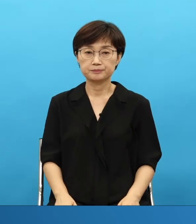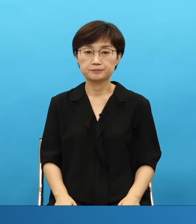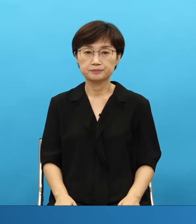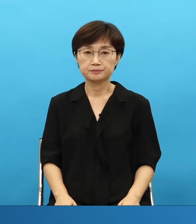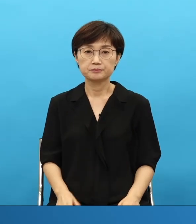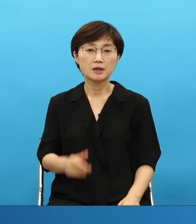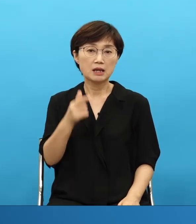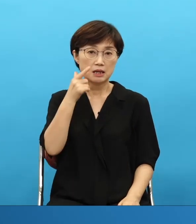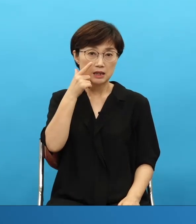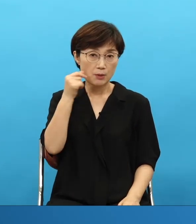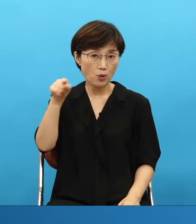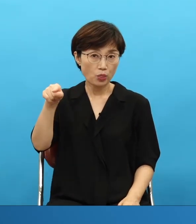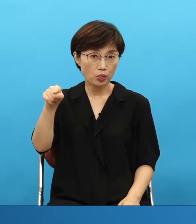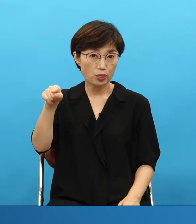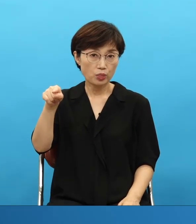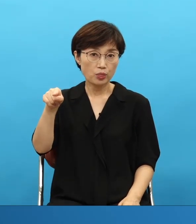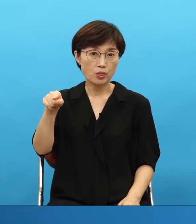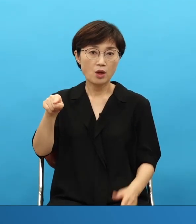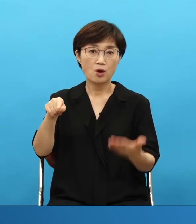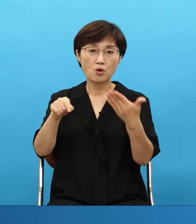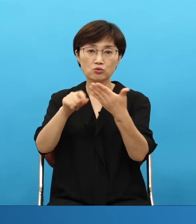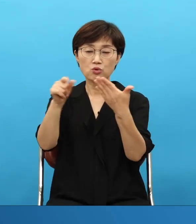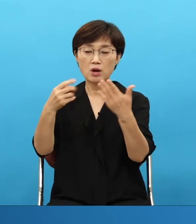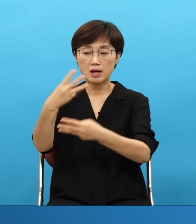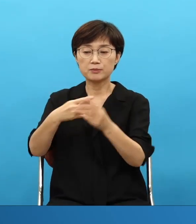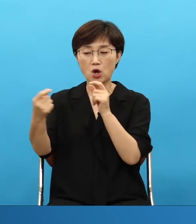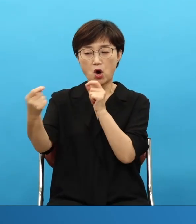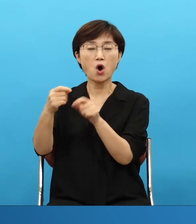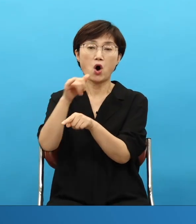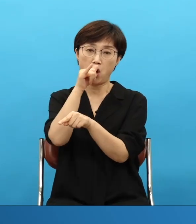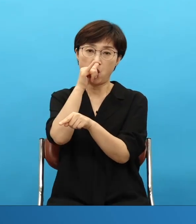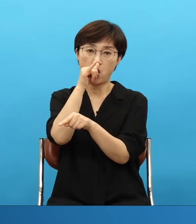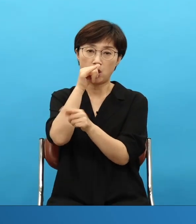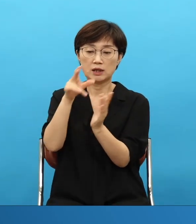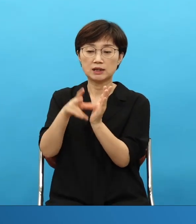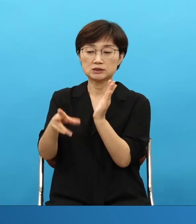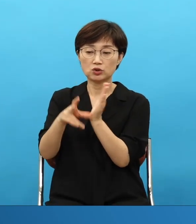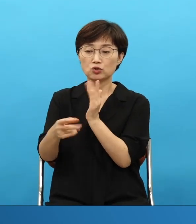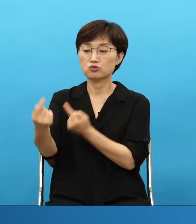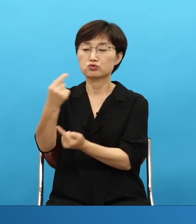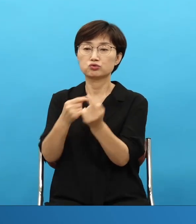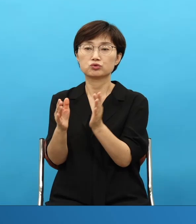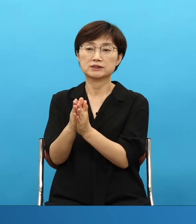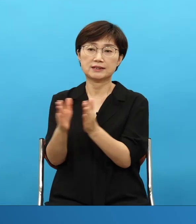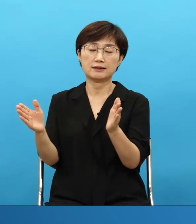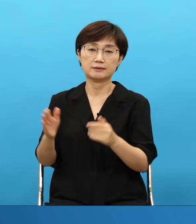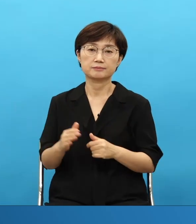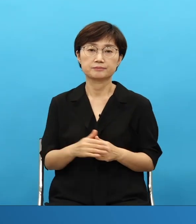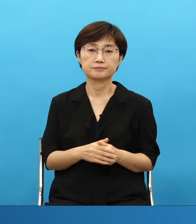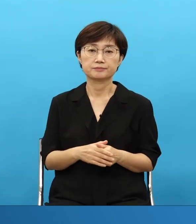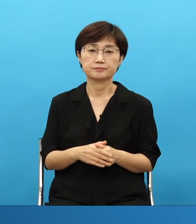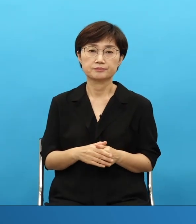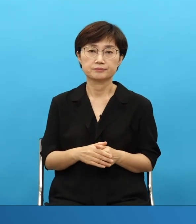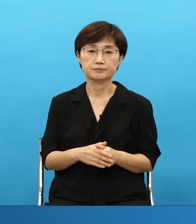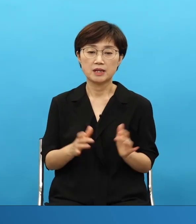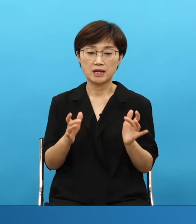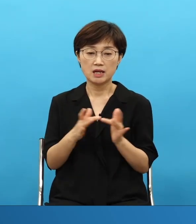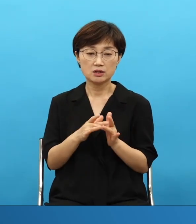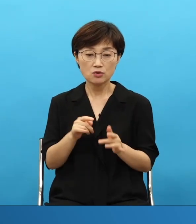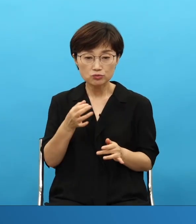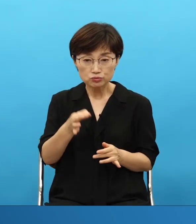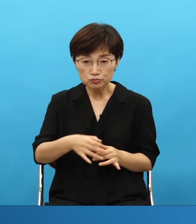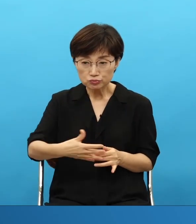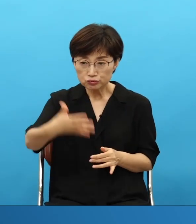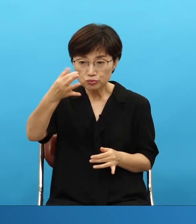일본 현지 제자들을 위해 9월 랩런트 데이를 앞두고 전도 자료 사전 주문이 시작됐습니다. 위아에서 구매 링크 확인할